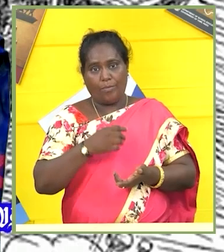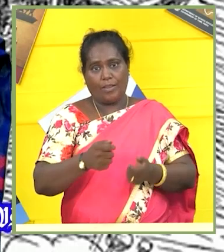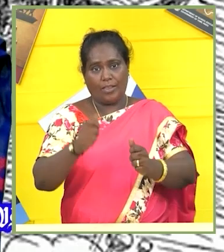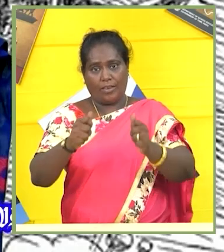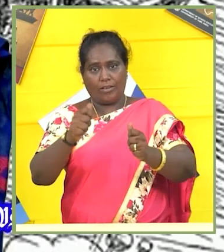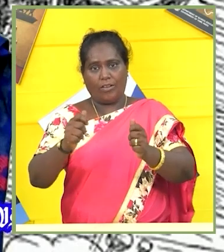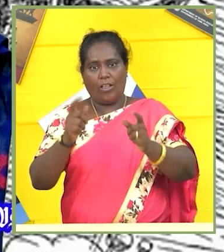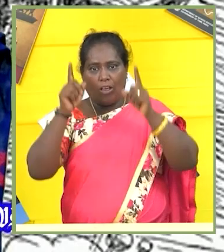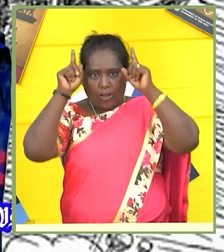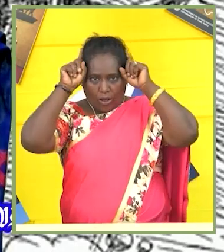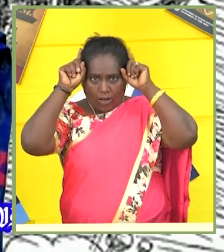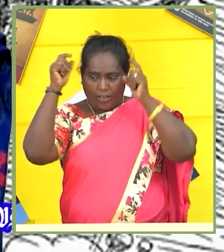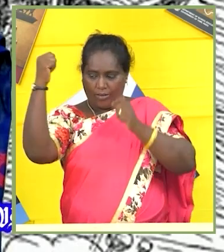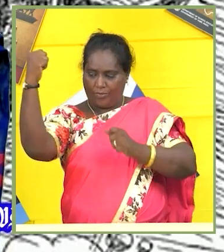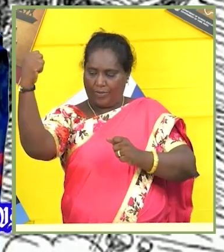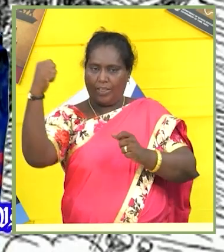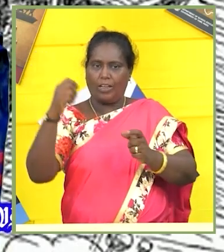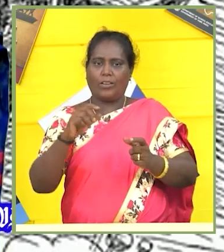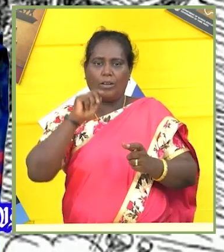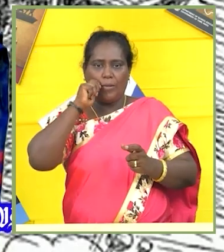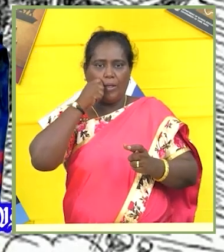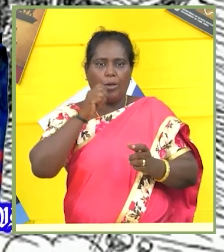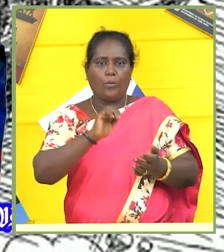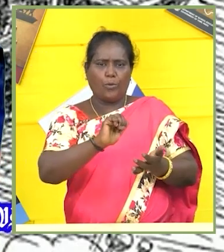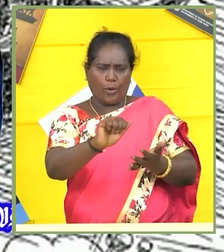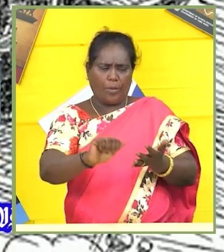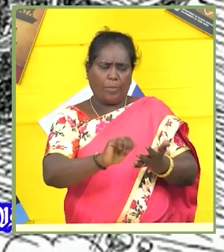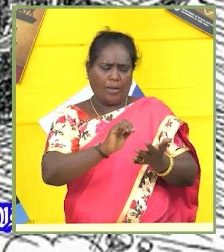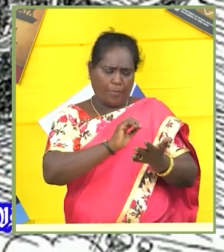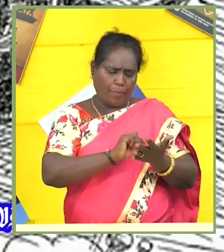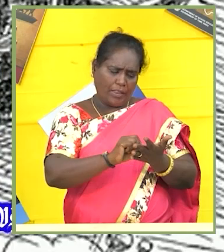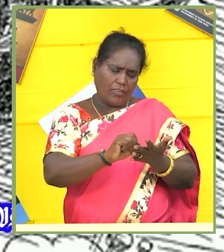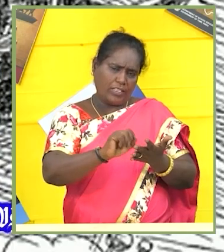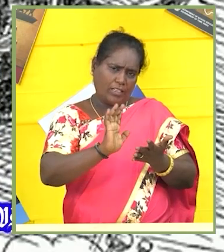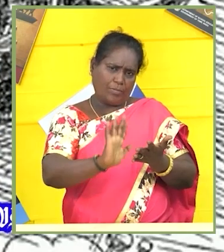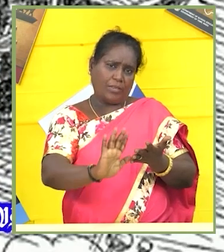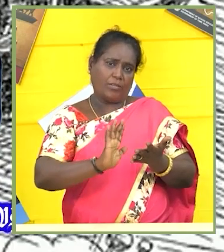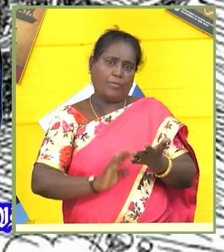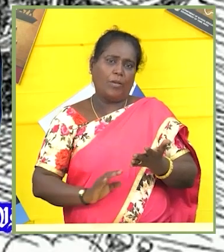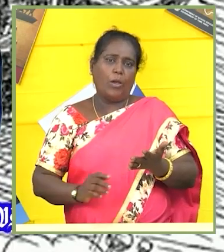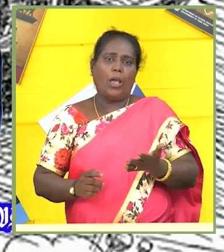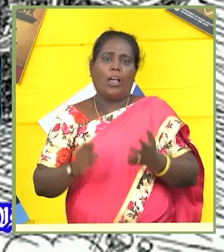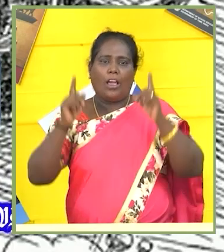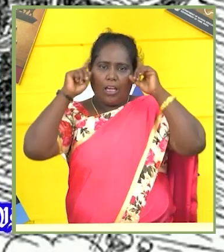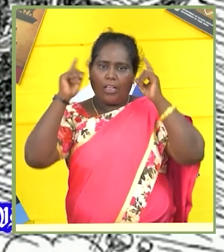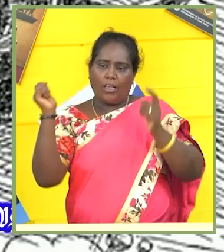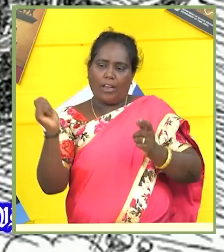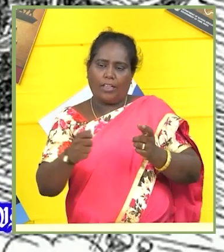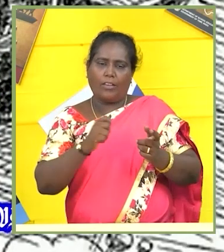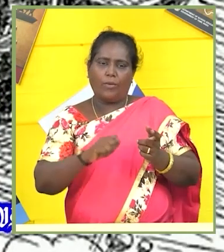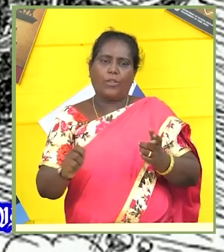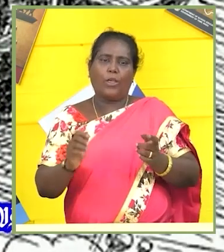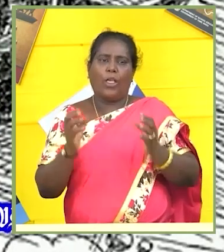கடமையாகும். ஜல்லிக்கட்டு போட்டியில் பங்கு பெறக்கூடிய காளைகளும் மாடுபிடி வீரர்களும் முறைப்படி பதிவு செய்யப்பட்டிருக்க